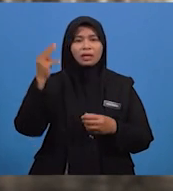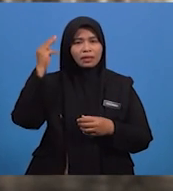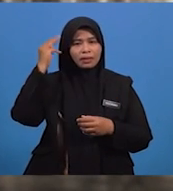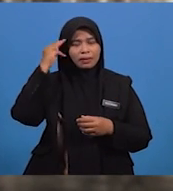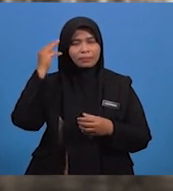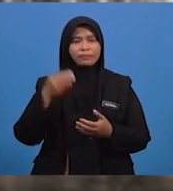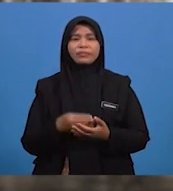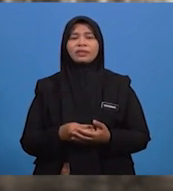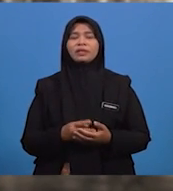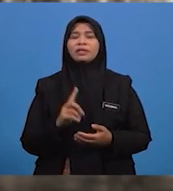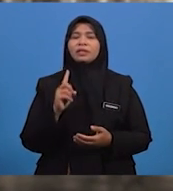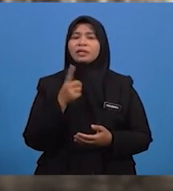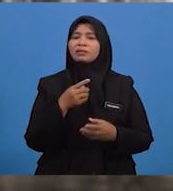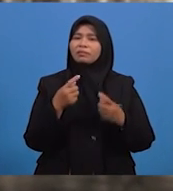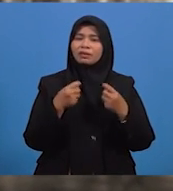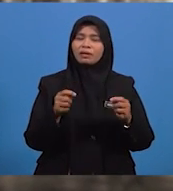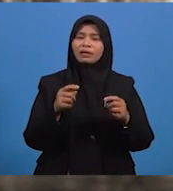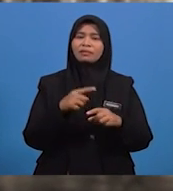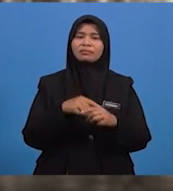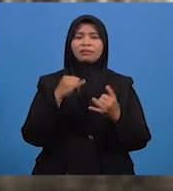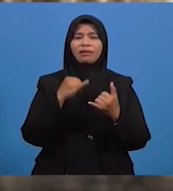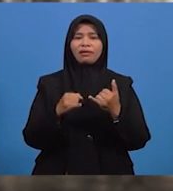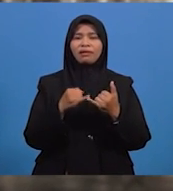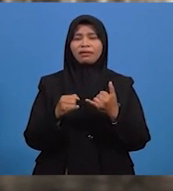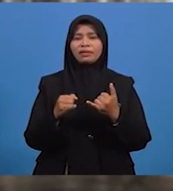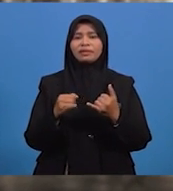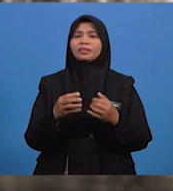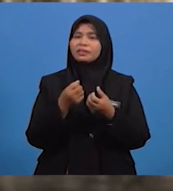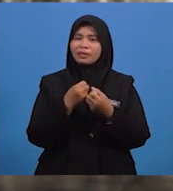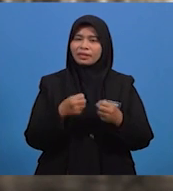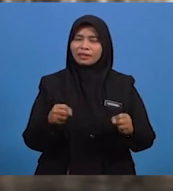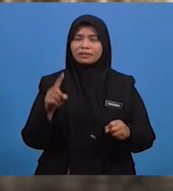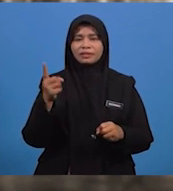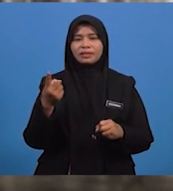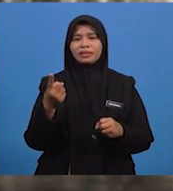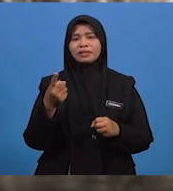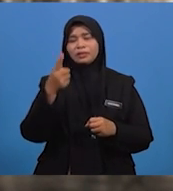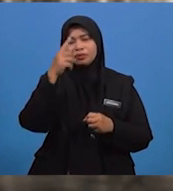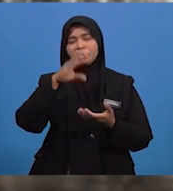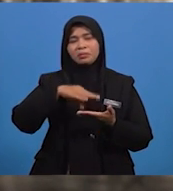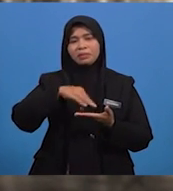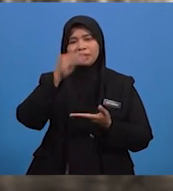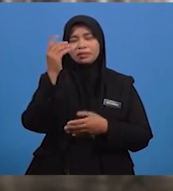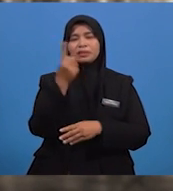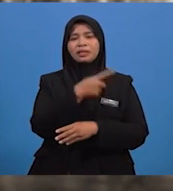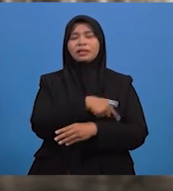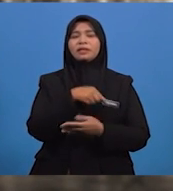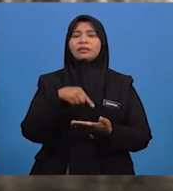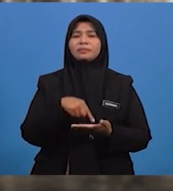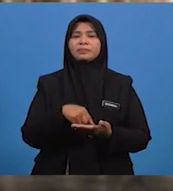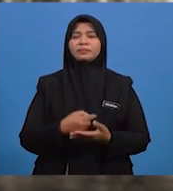Baiklah, kita telah di penghujung rancangan. Sekian sahaja sesi pembelajaran kita pada hari